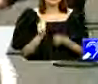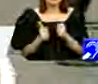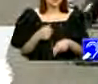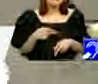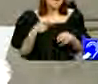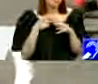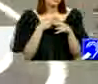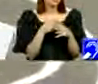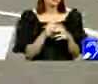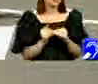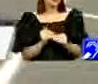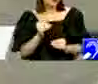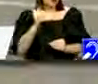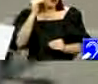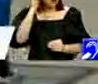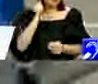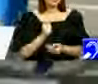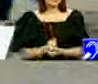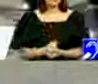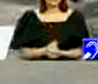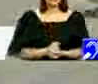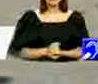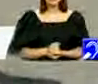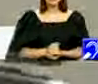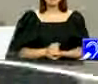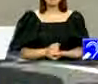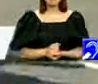ajută să mă înalt.